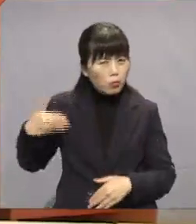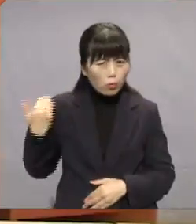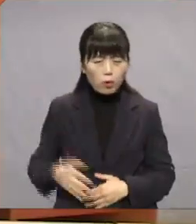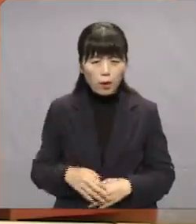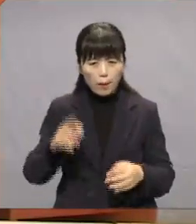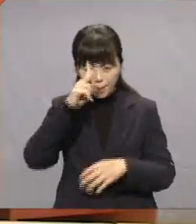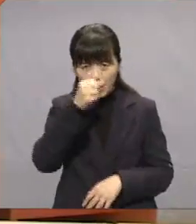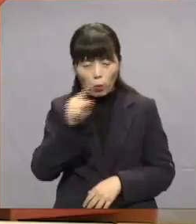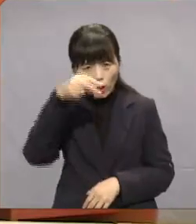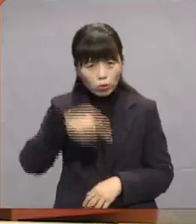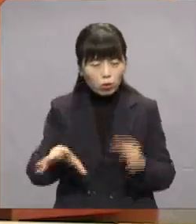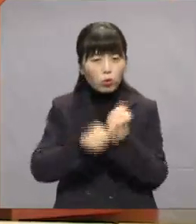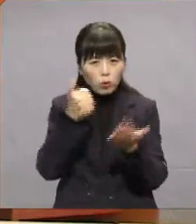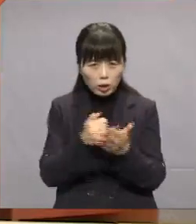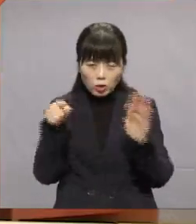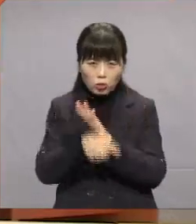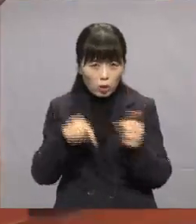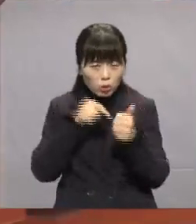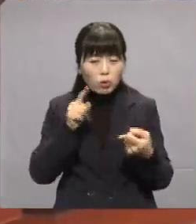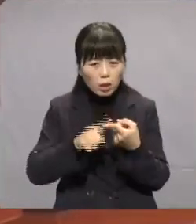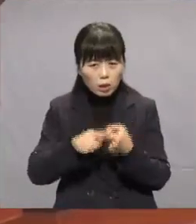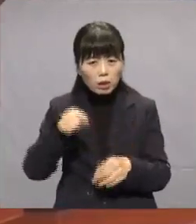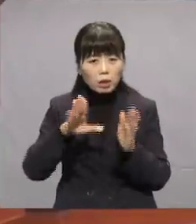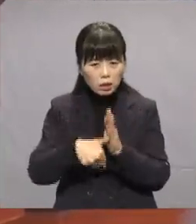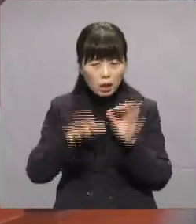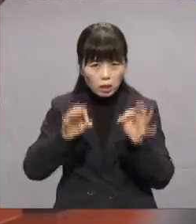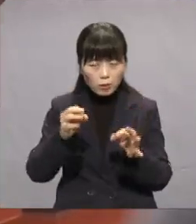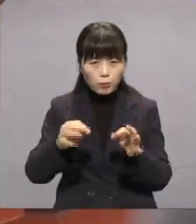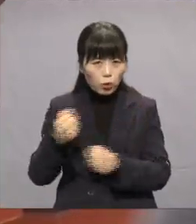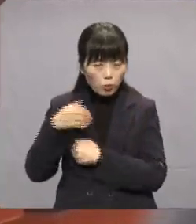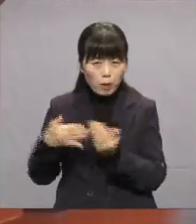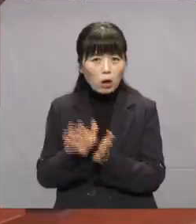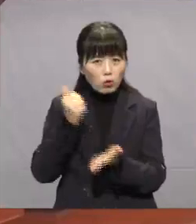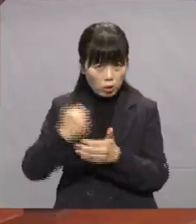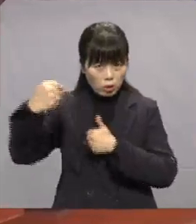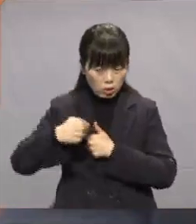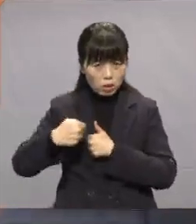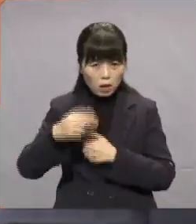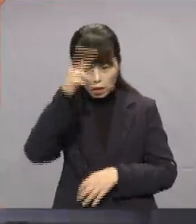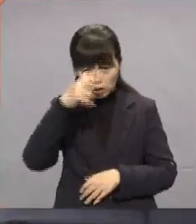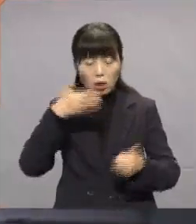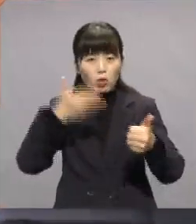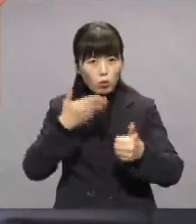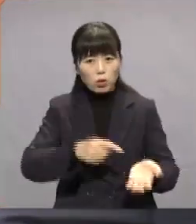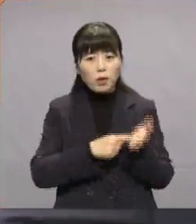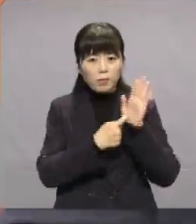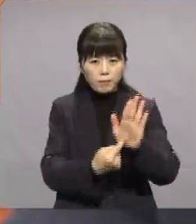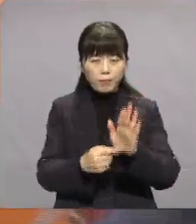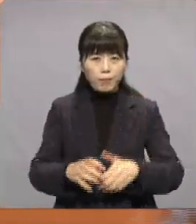박안수 총장은 특히 국회 출입 통제 조치에 대해 당시 김용현 전 국방부 장관의 지시를 받아 경찰에 요청했다고